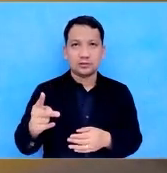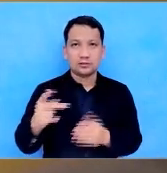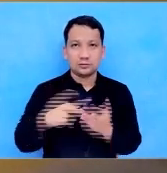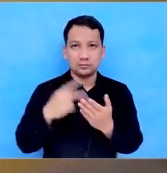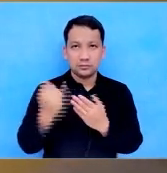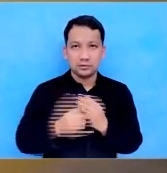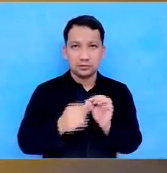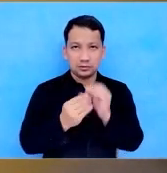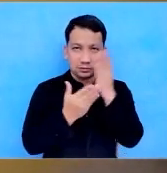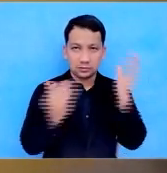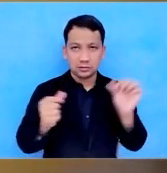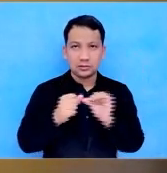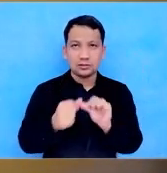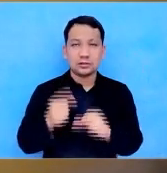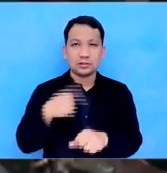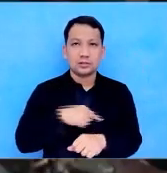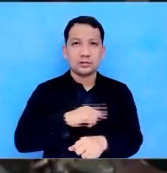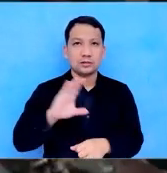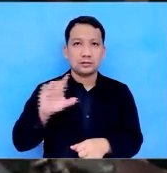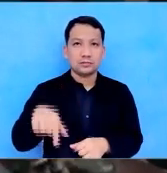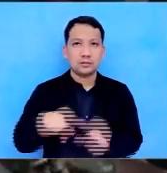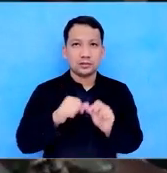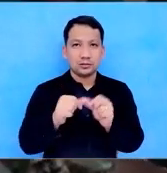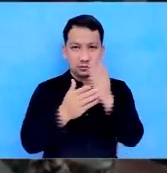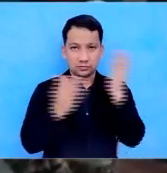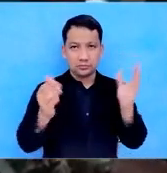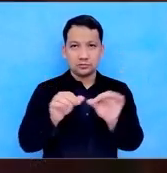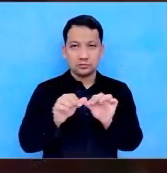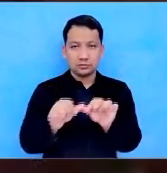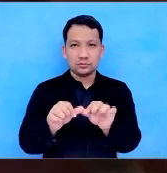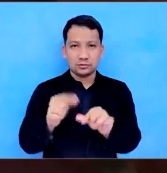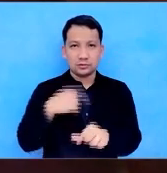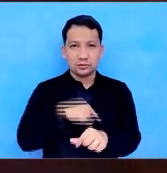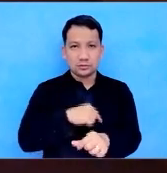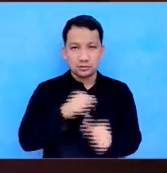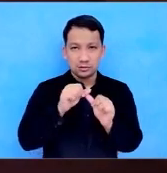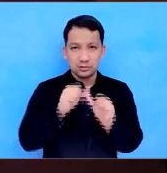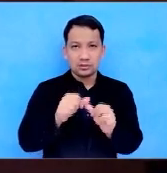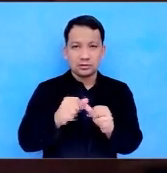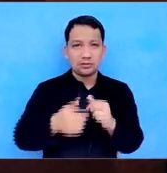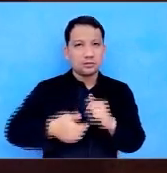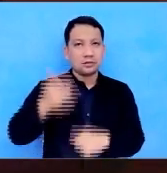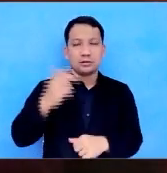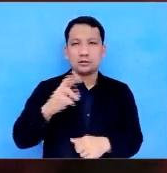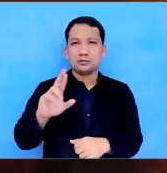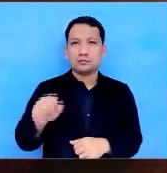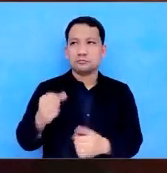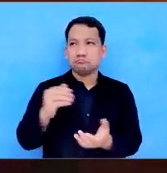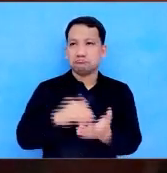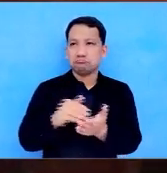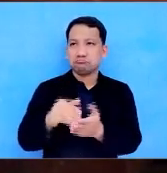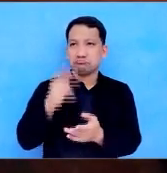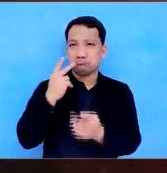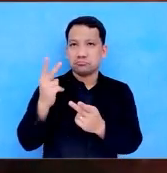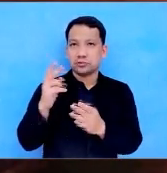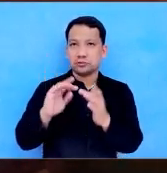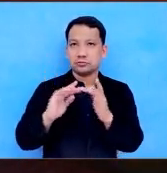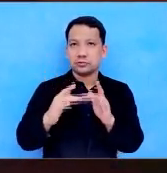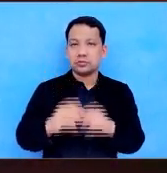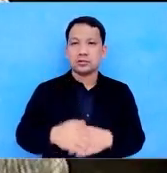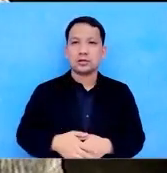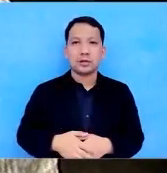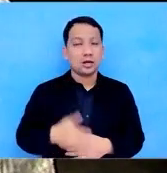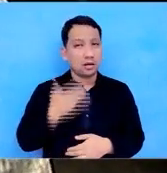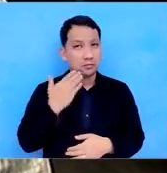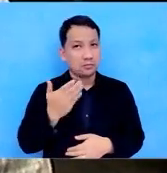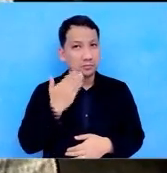lalo't malaking serye ang Batang Quiapo. Patunay riyan ang consistent na mataas itong ratings at milyong-milyong views online. Thankful